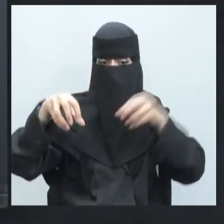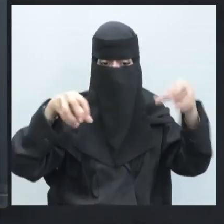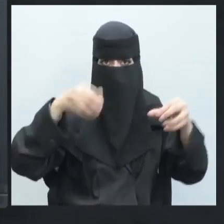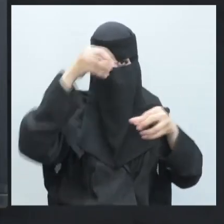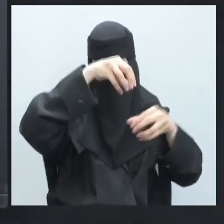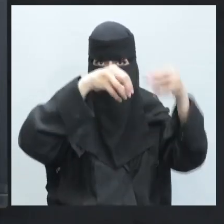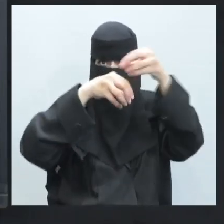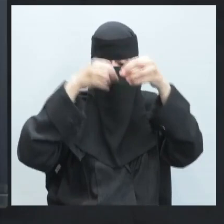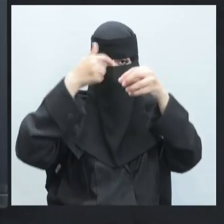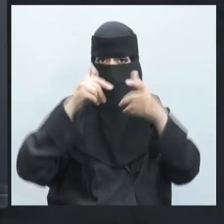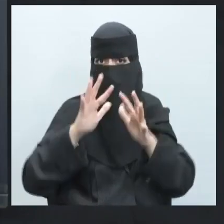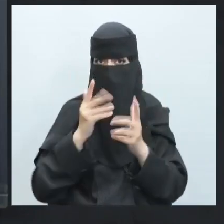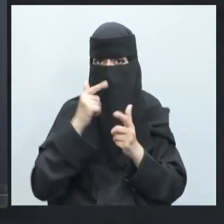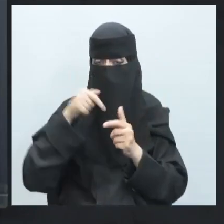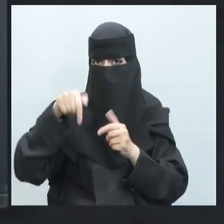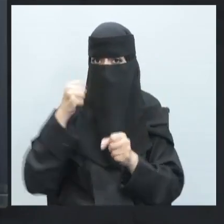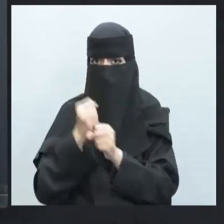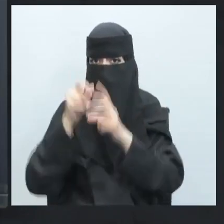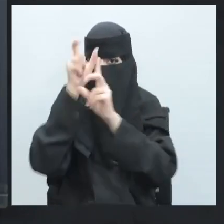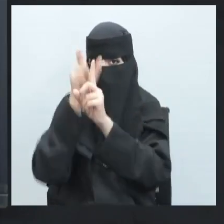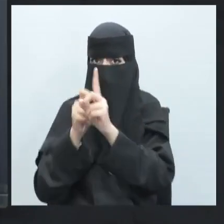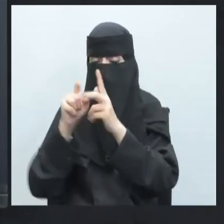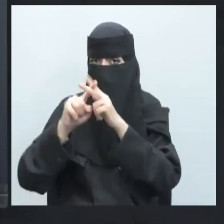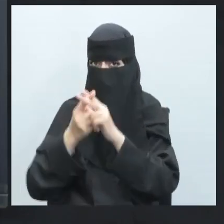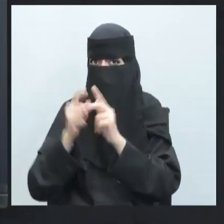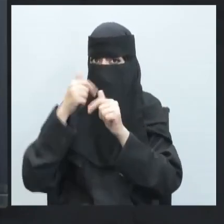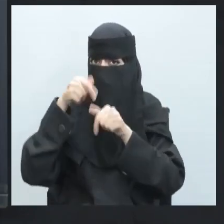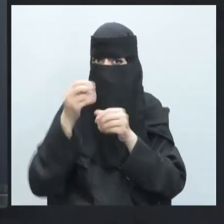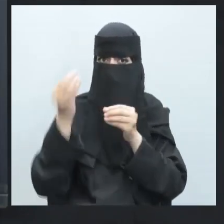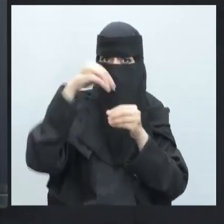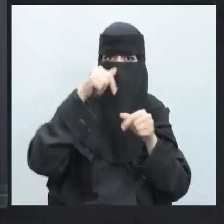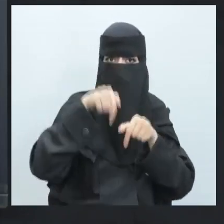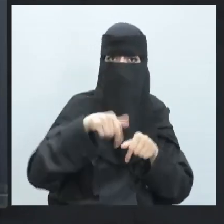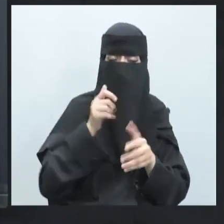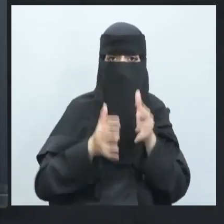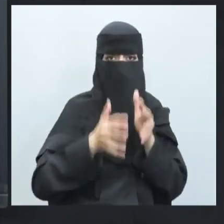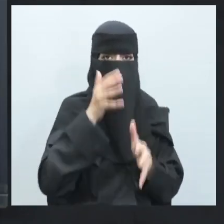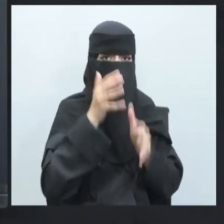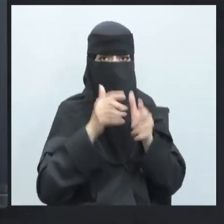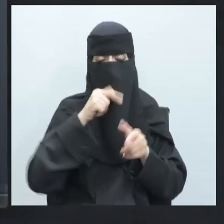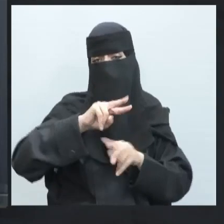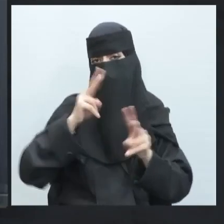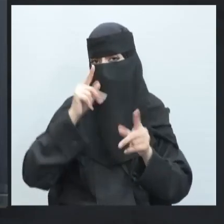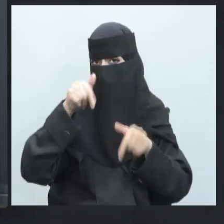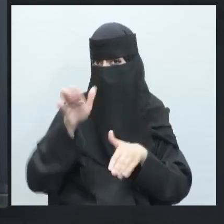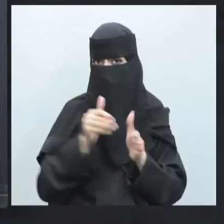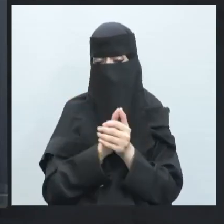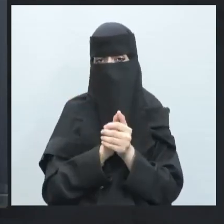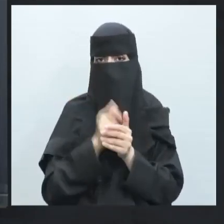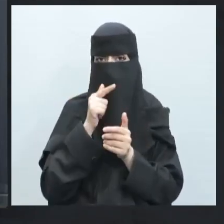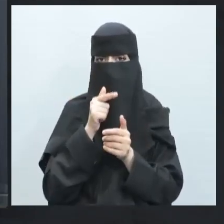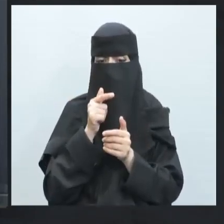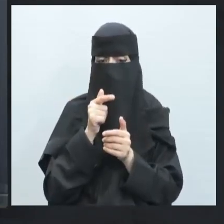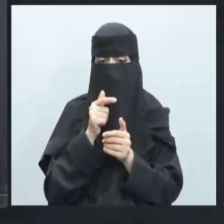كيف يقوم العمال في السابق والان قد يكون الرجل الي او ريبورت وغيره او